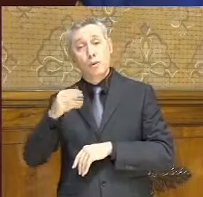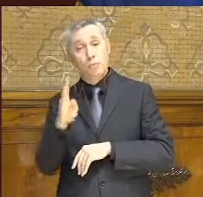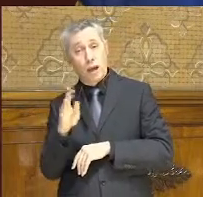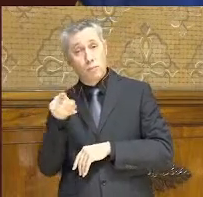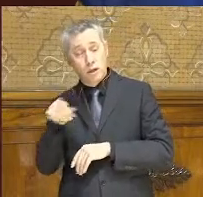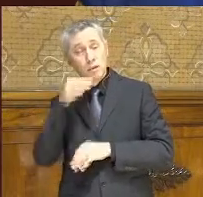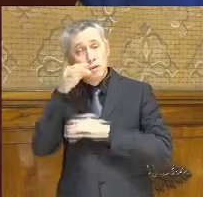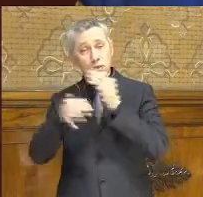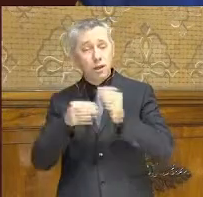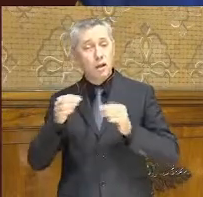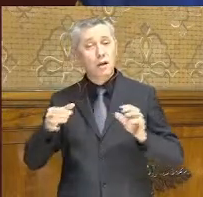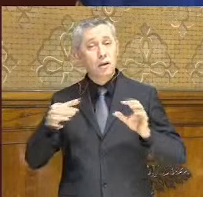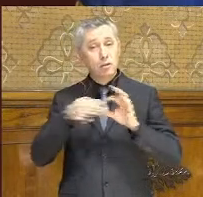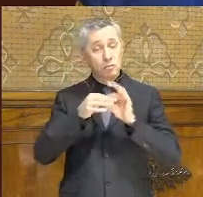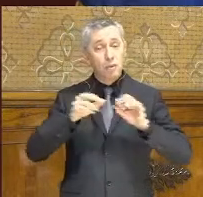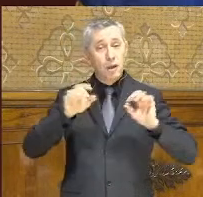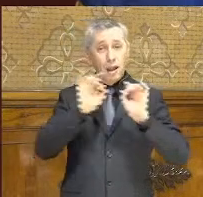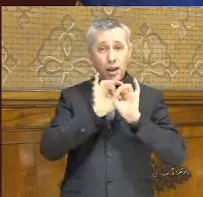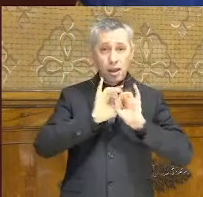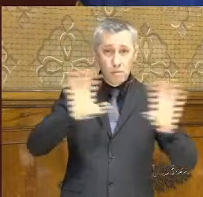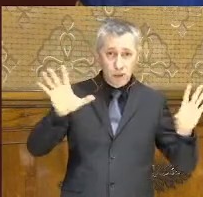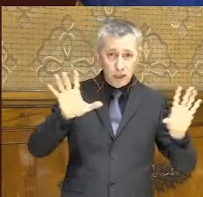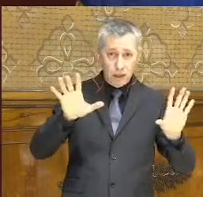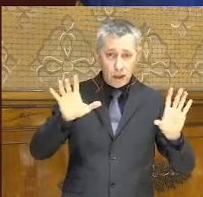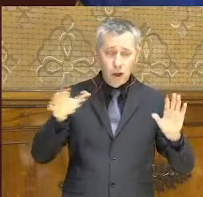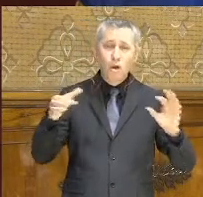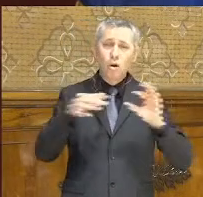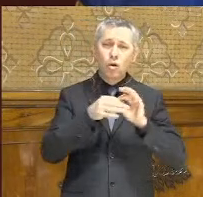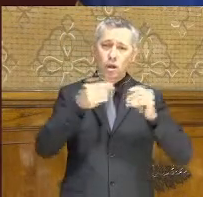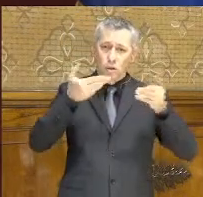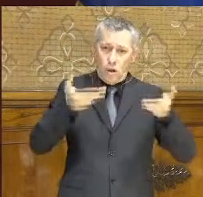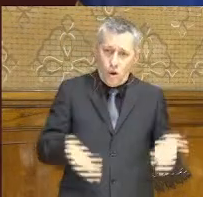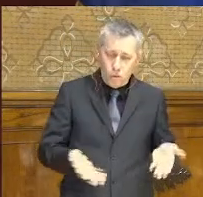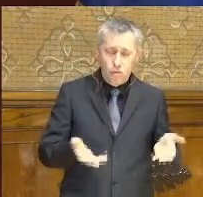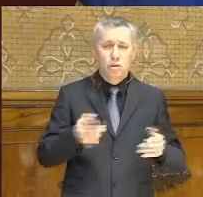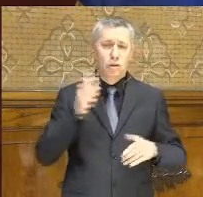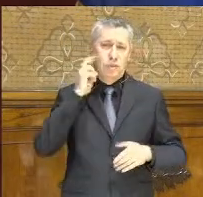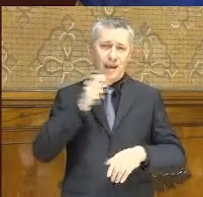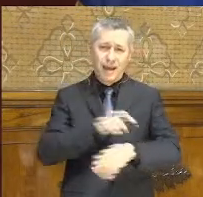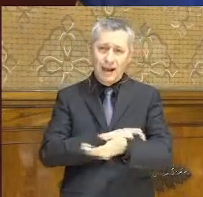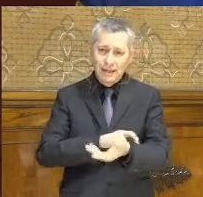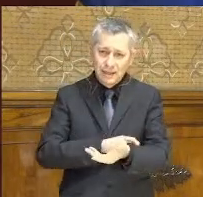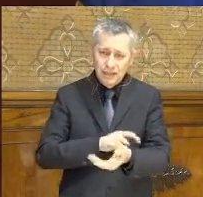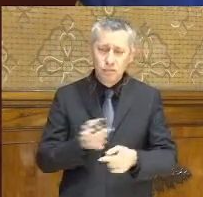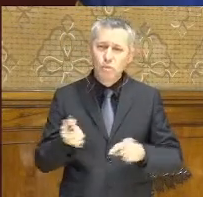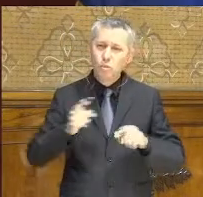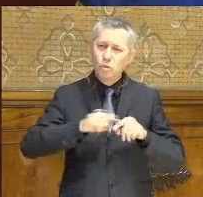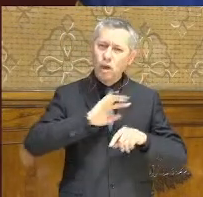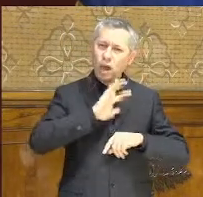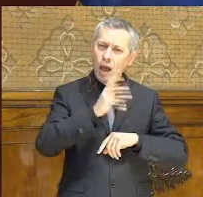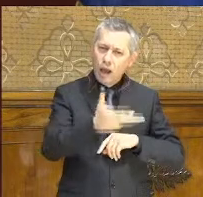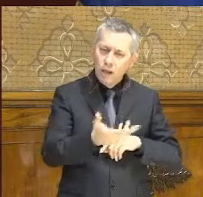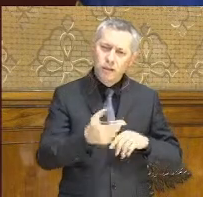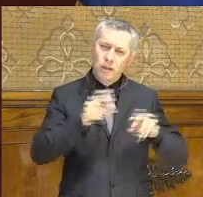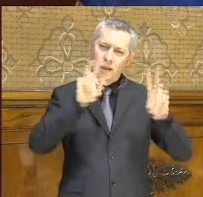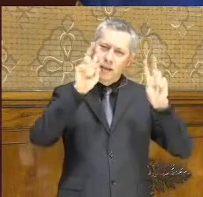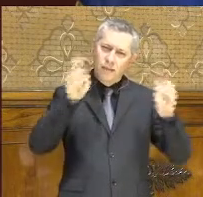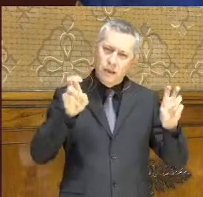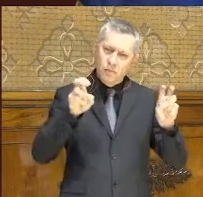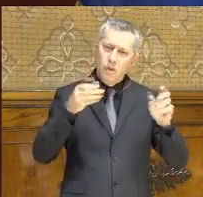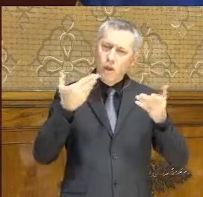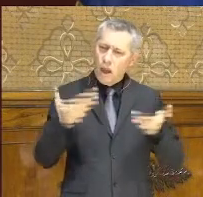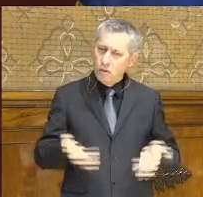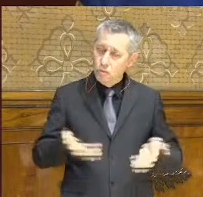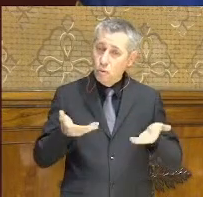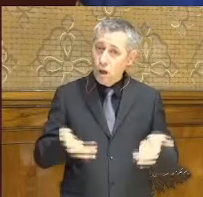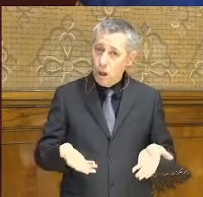in rapporto ai nazionalismi etnici contemporanei e al razzismo, temi che ci interpellano continuamente e che non sono